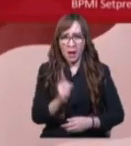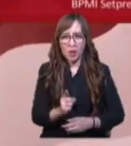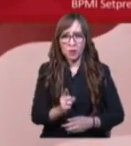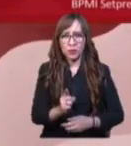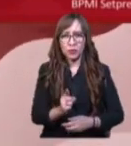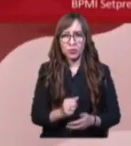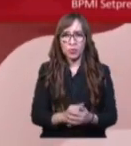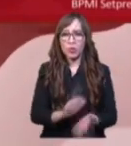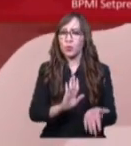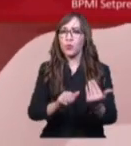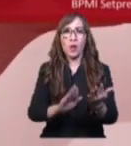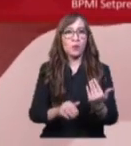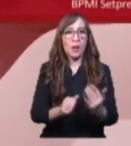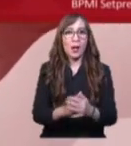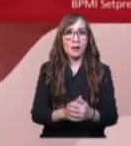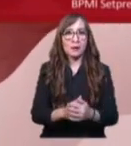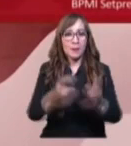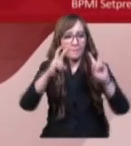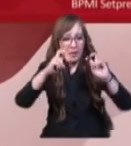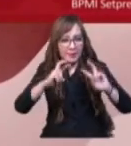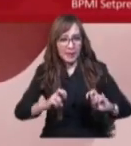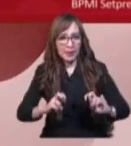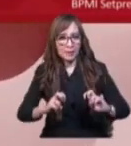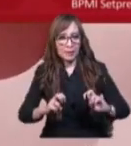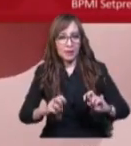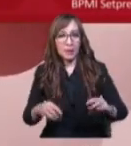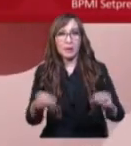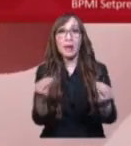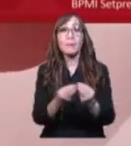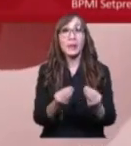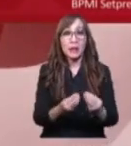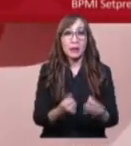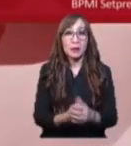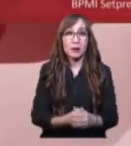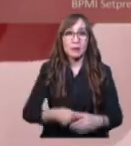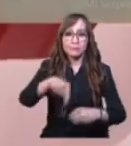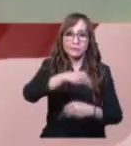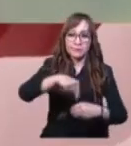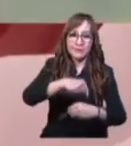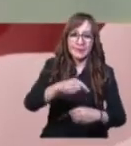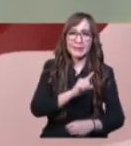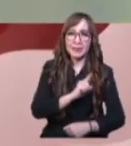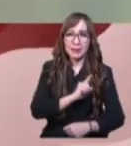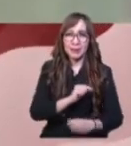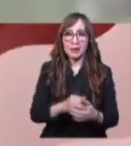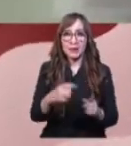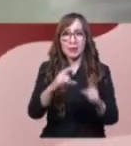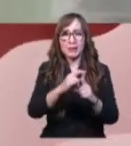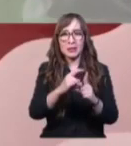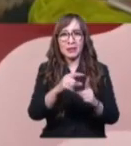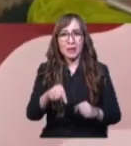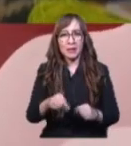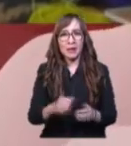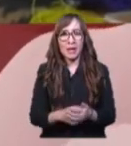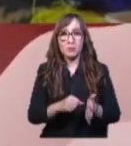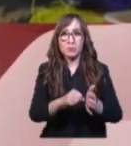mengedar feedback, nanti akhirnya jadinya saya harus meluncurkan produk tersendiri yang khusus di Aceh. Gitu. Ini digital ini akan membantu, kayak contoh